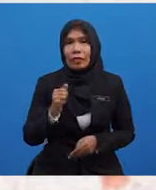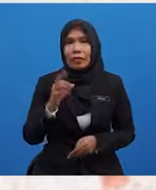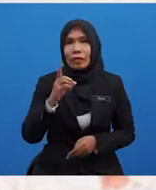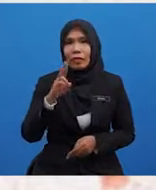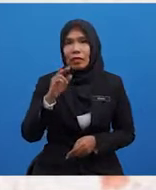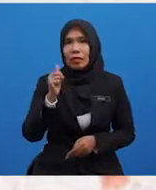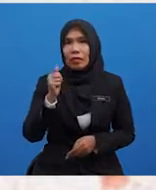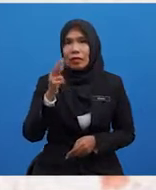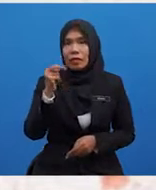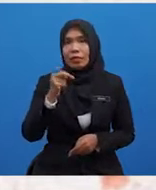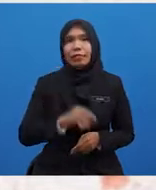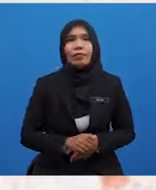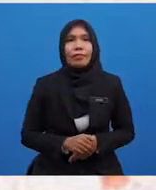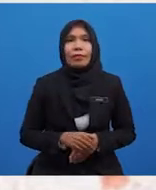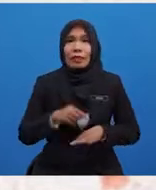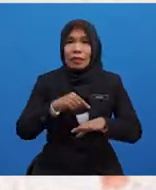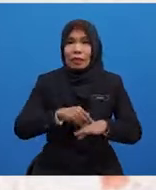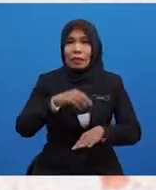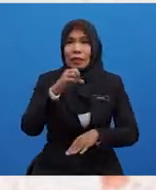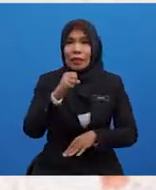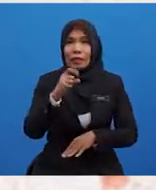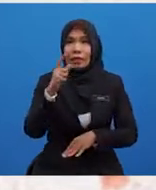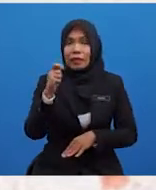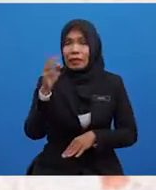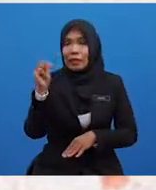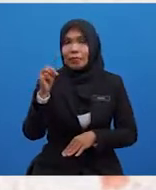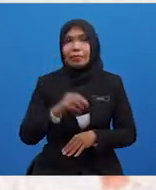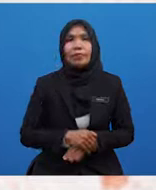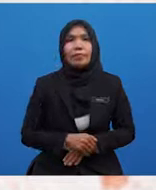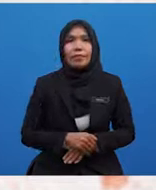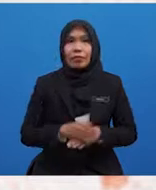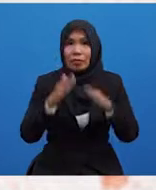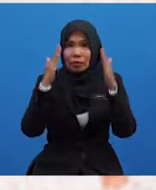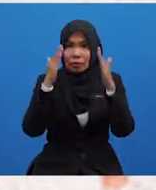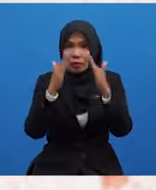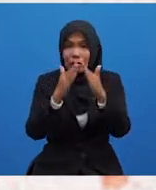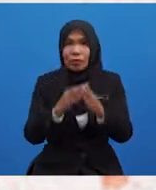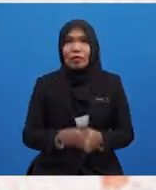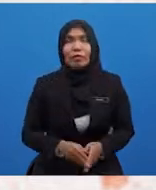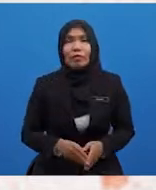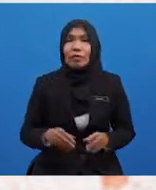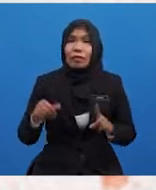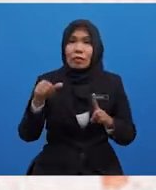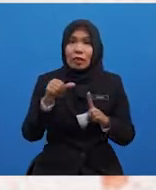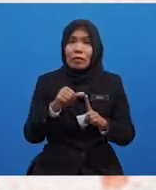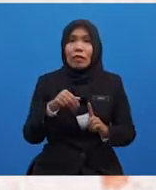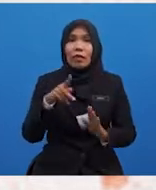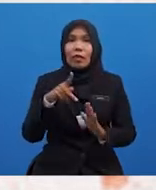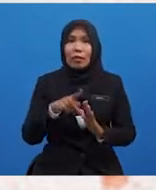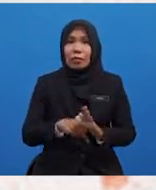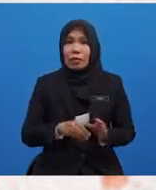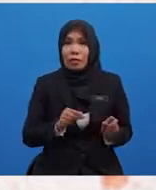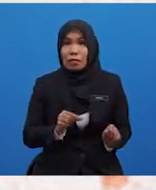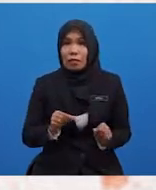Malaysia. Cuba fokus kepada arah pergerakan anak panah yang berwarna biru.